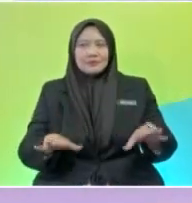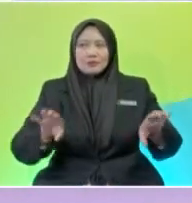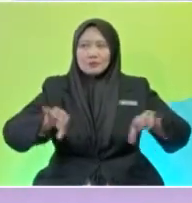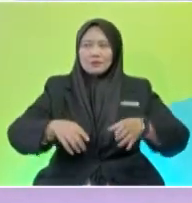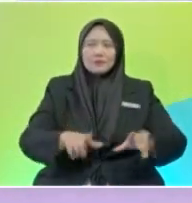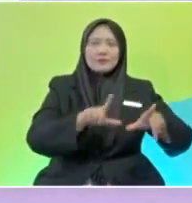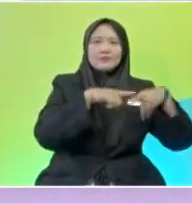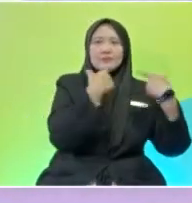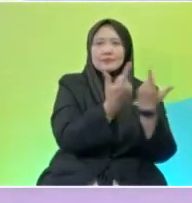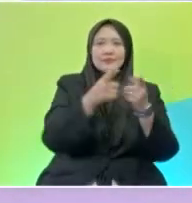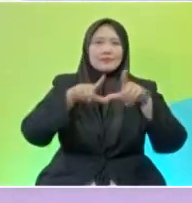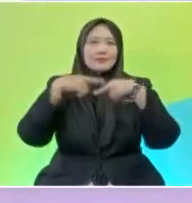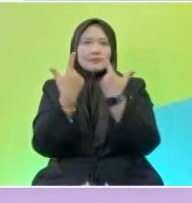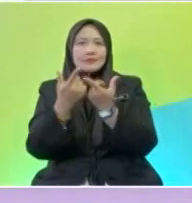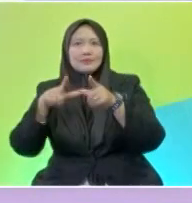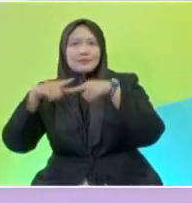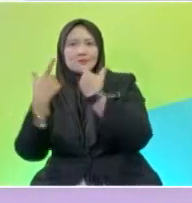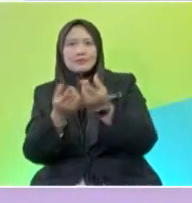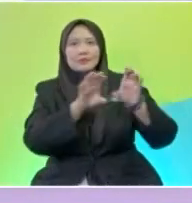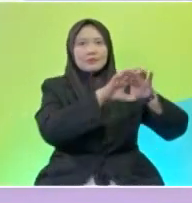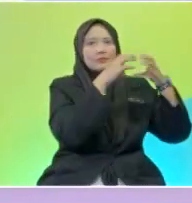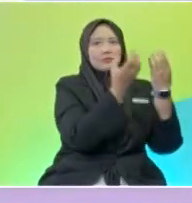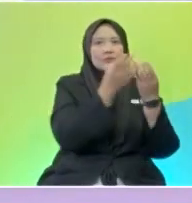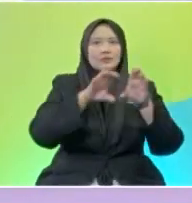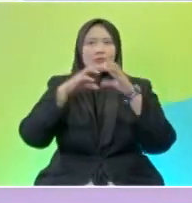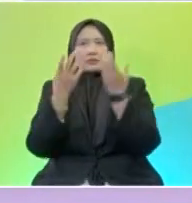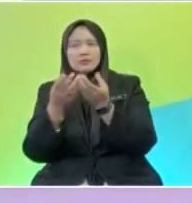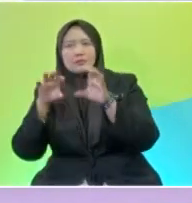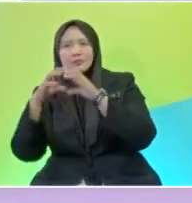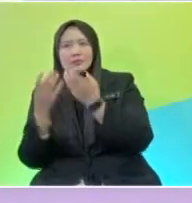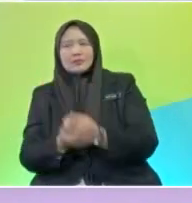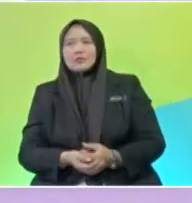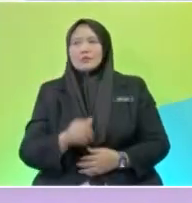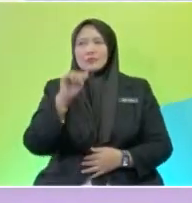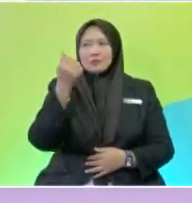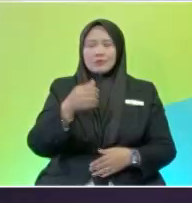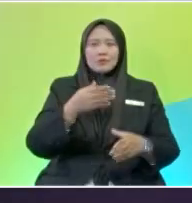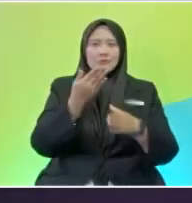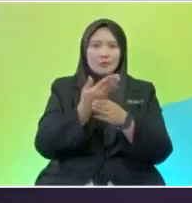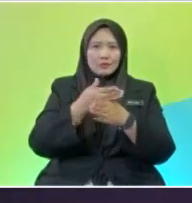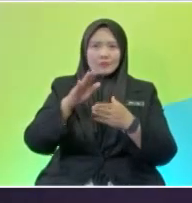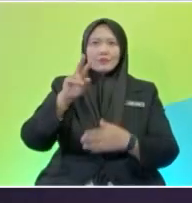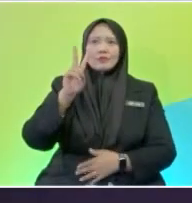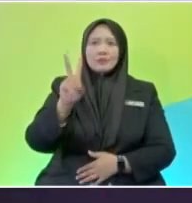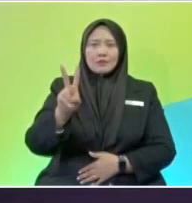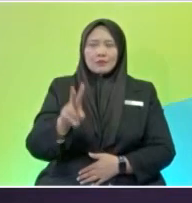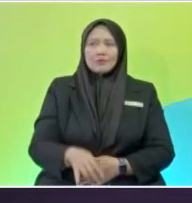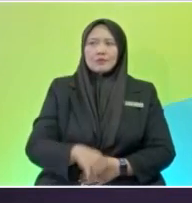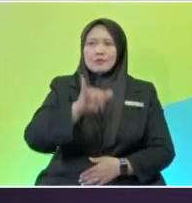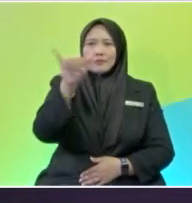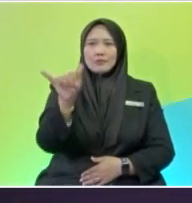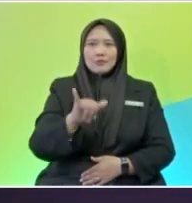gula ada gula ada bulan ada jawabannya Cikgu 10 bagi dua lima Tuliskan